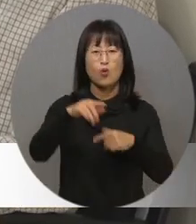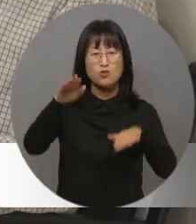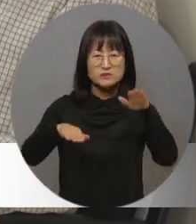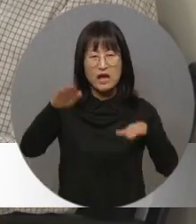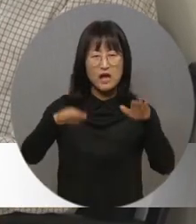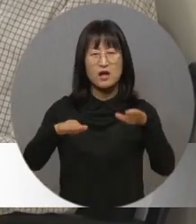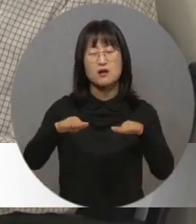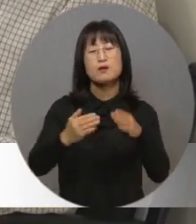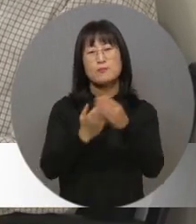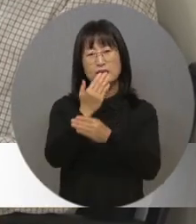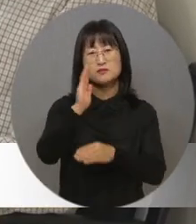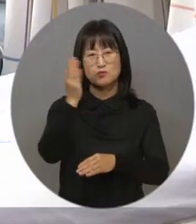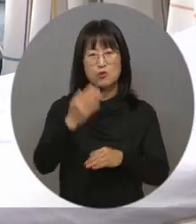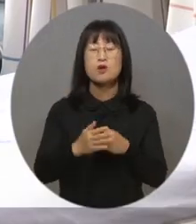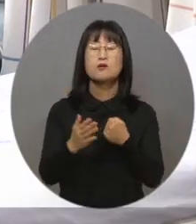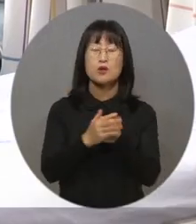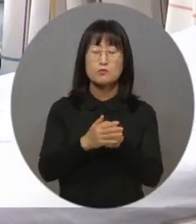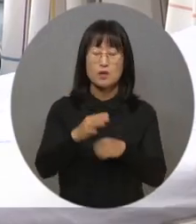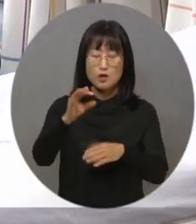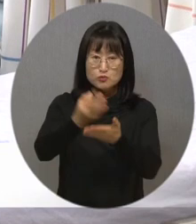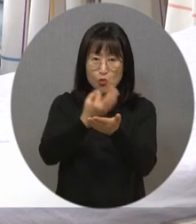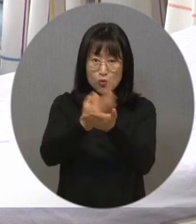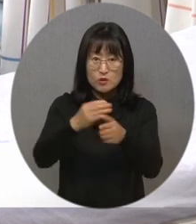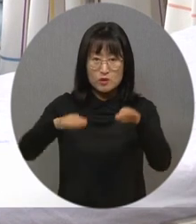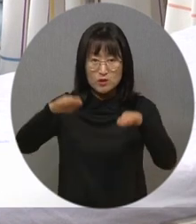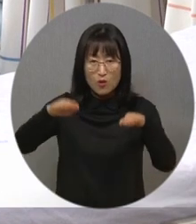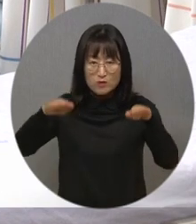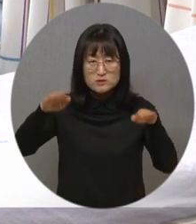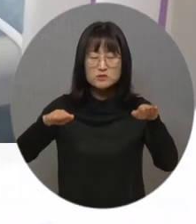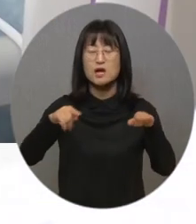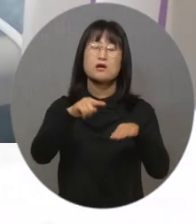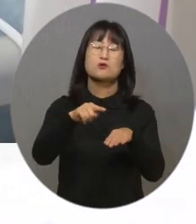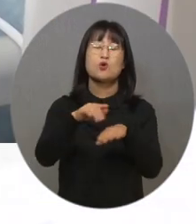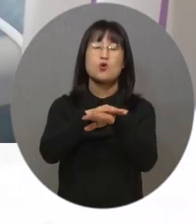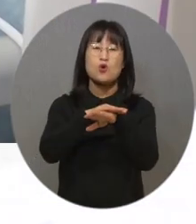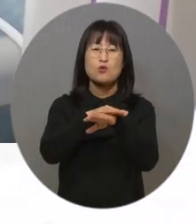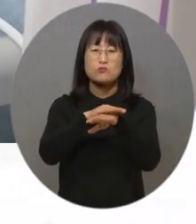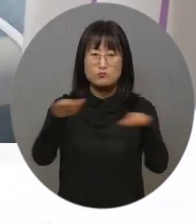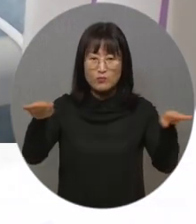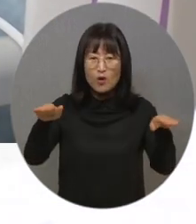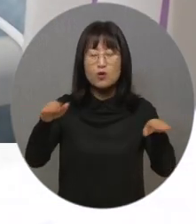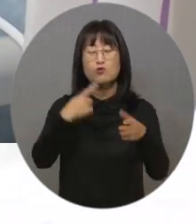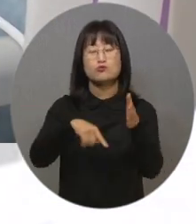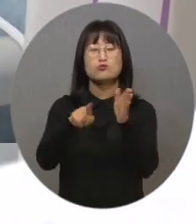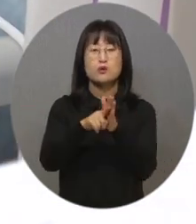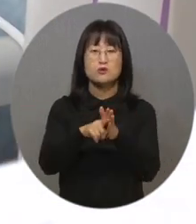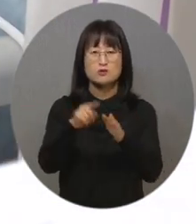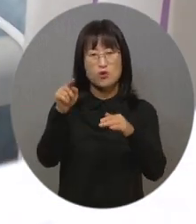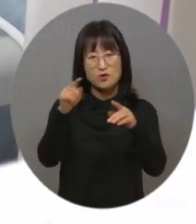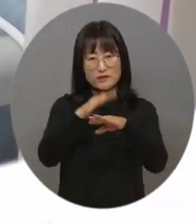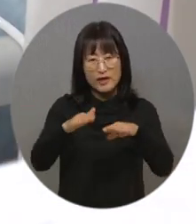만큼 소득 격차에 따른 건강 불평등이 해소될 수 있도록 대안을 마련해야 한다고 강조했습니다.